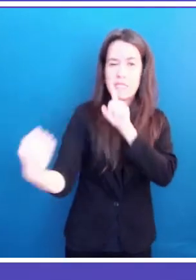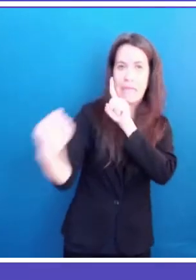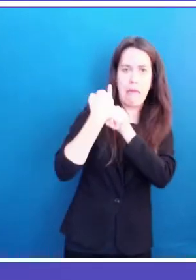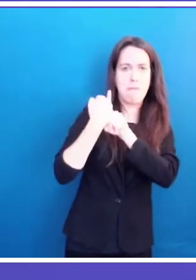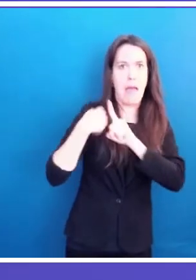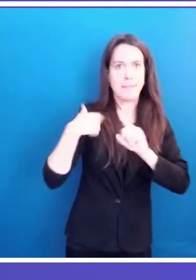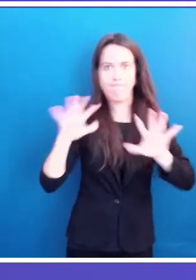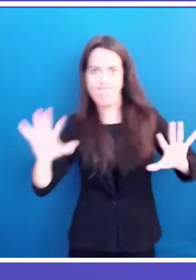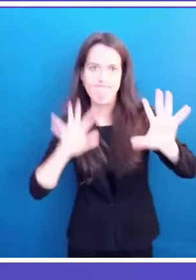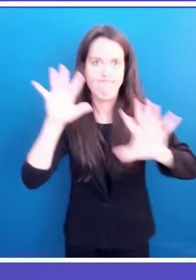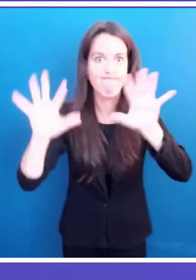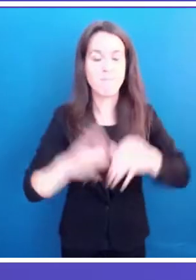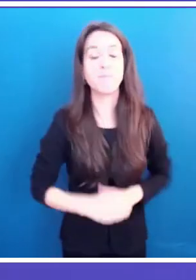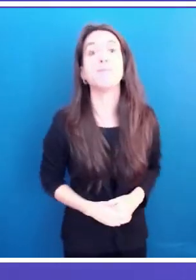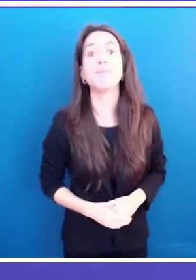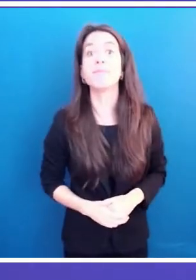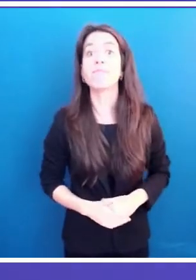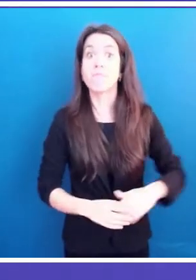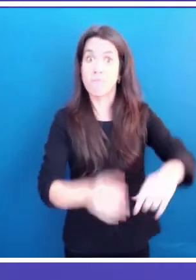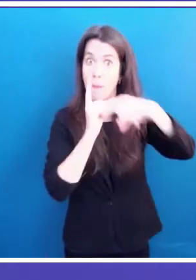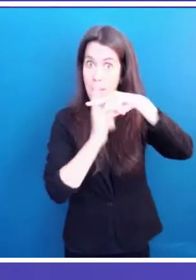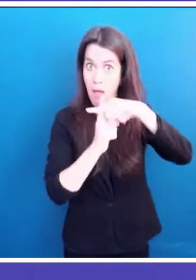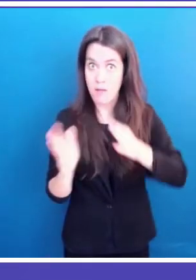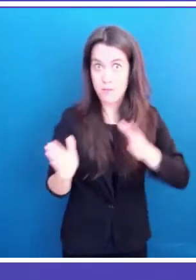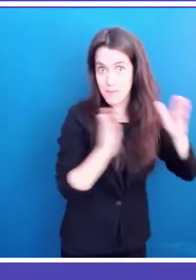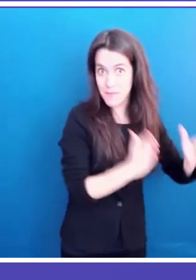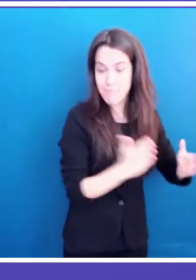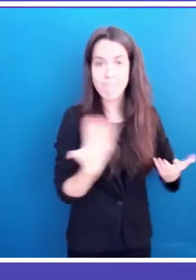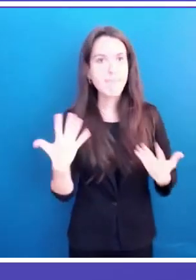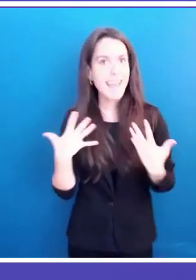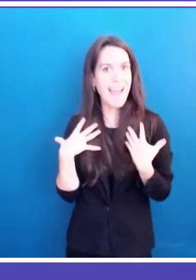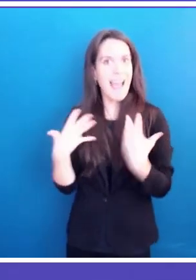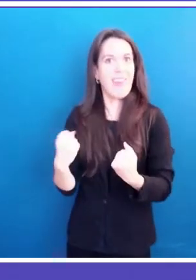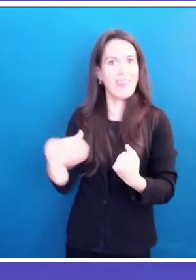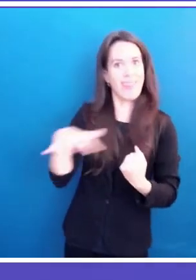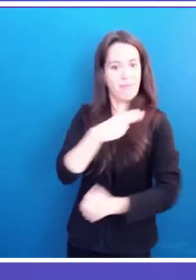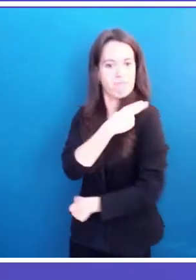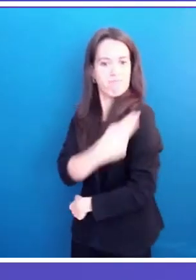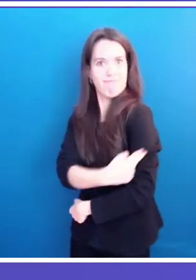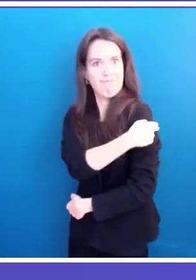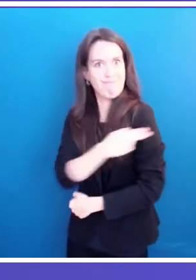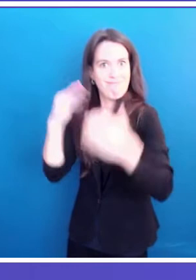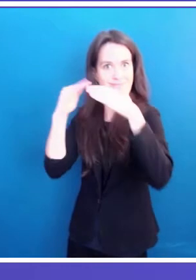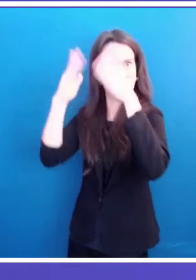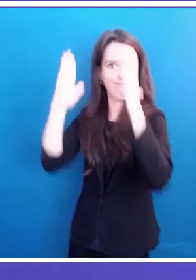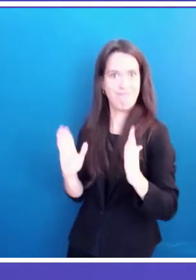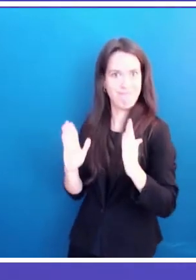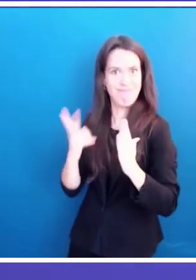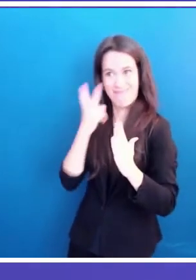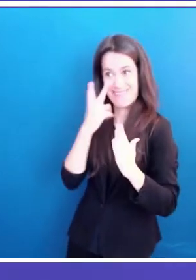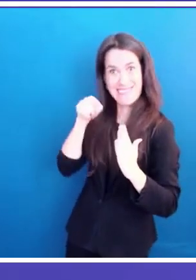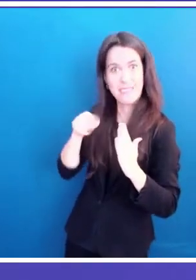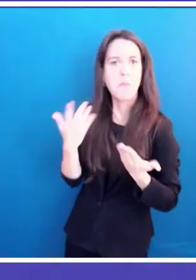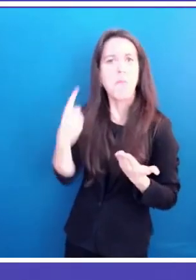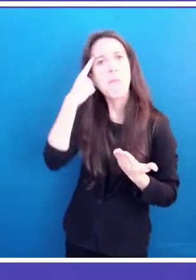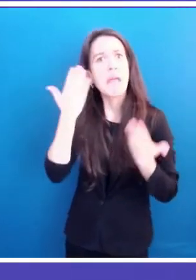وتدريجيا تمكننا من مواجهة هذا الفيروس، وعلى الرغم من البيانات